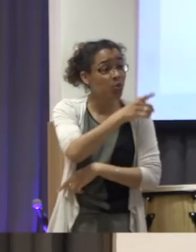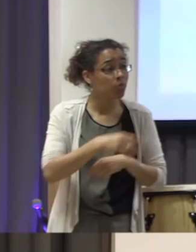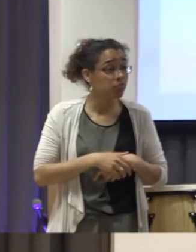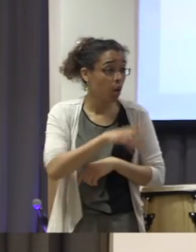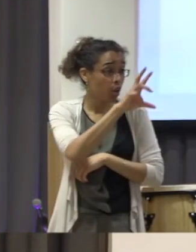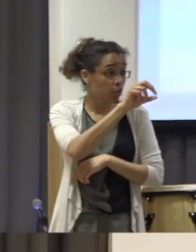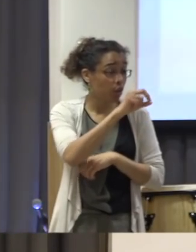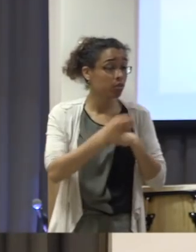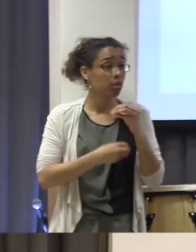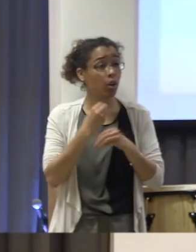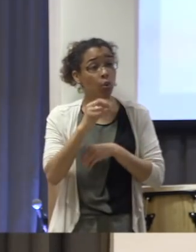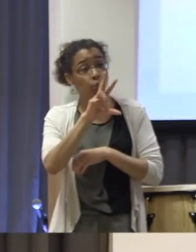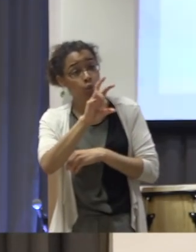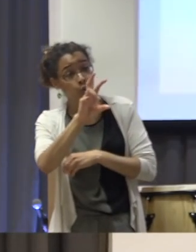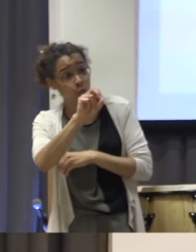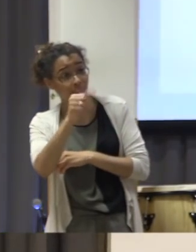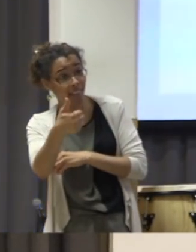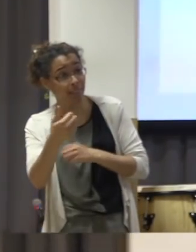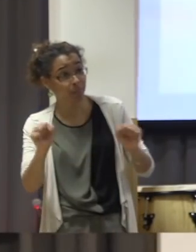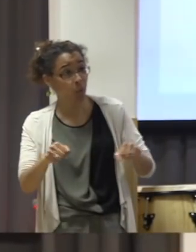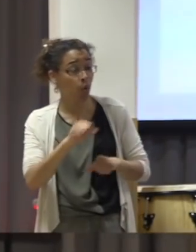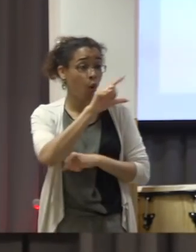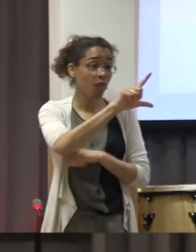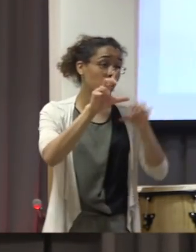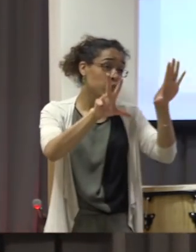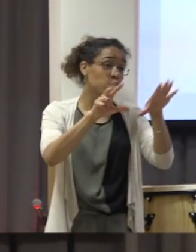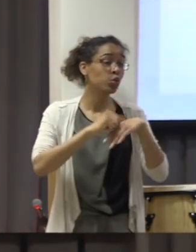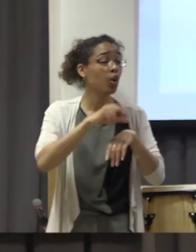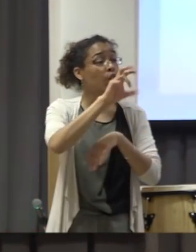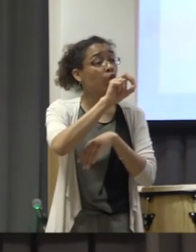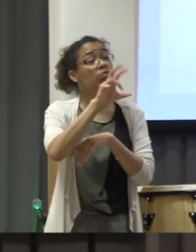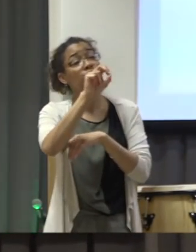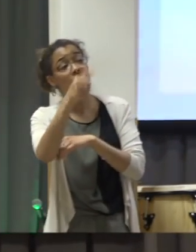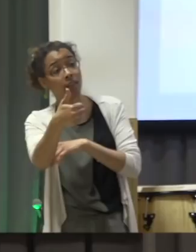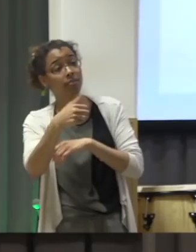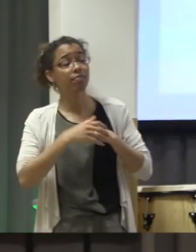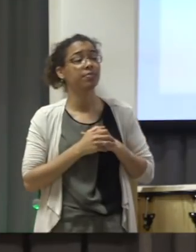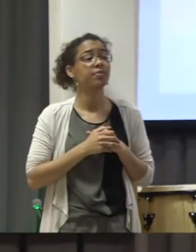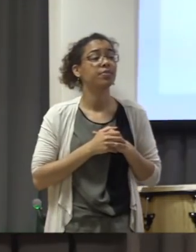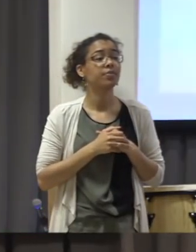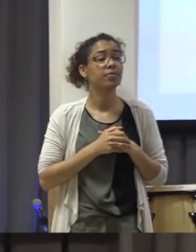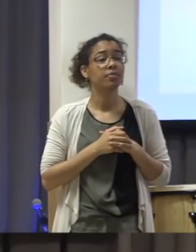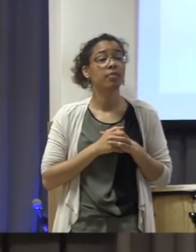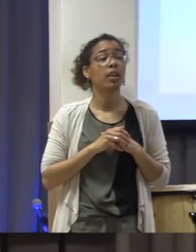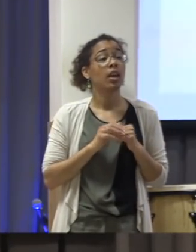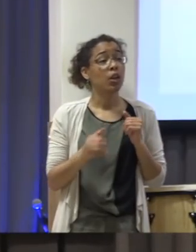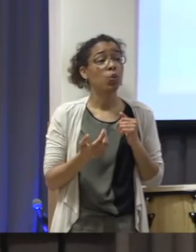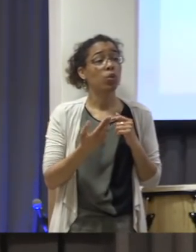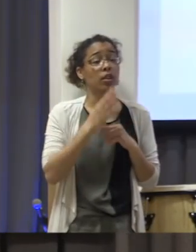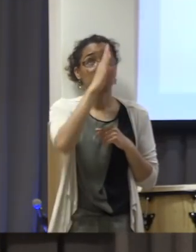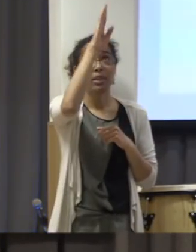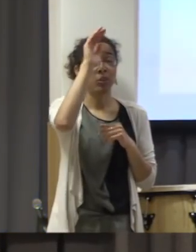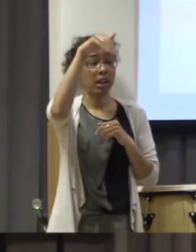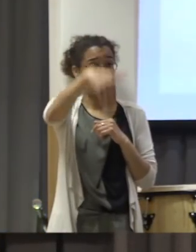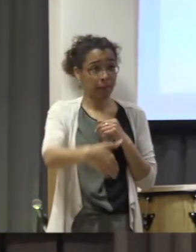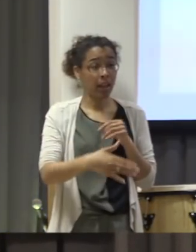30. On peut faire 31 jours. 28, 30, 31 jours. Donc, après minuit, chaque jour, je